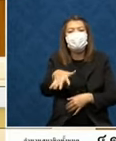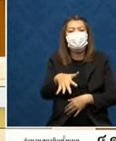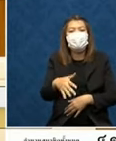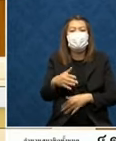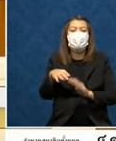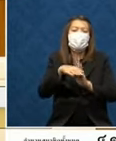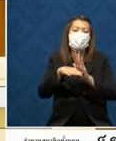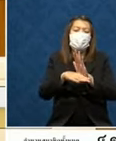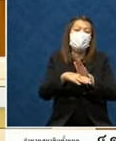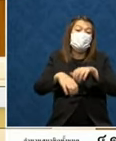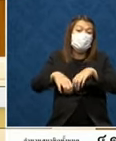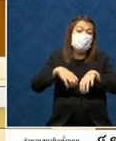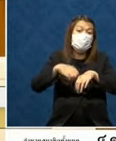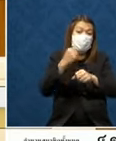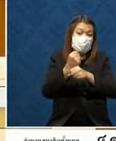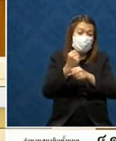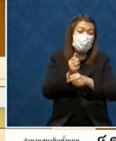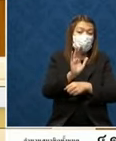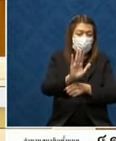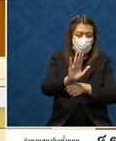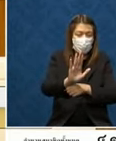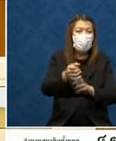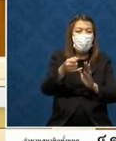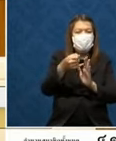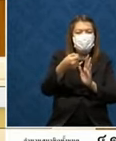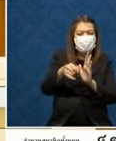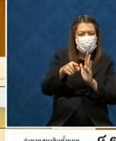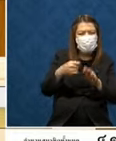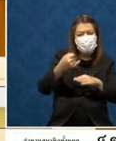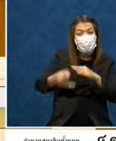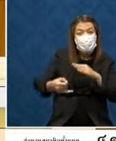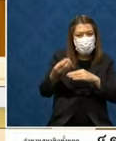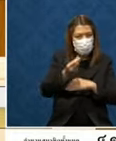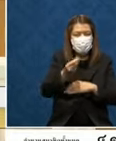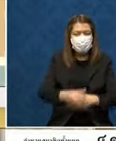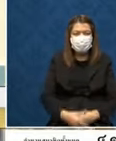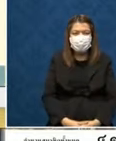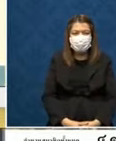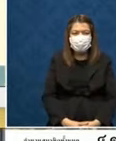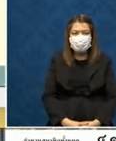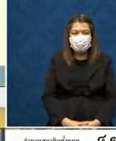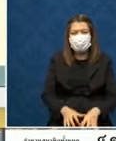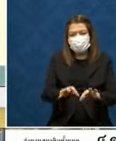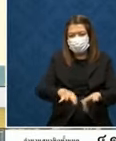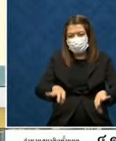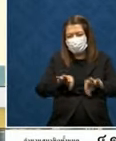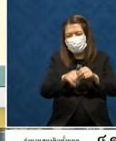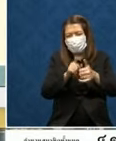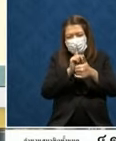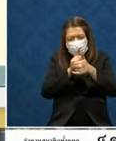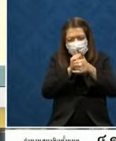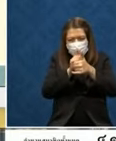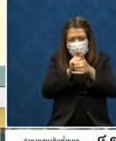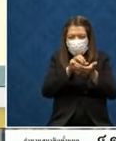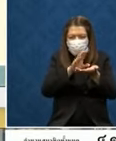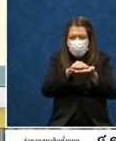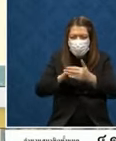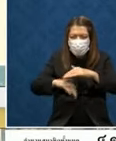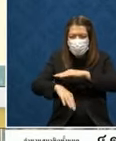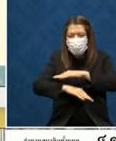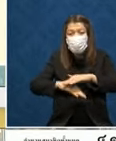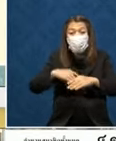กระบวนการในการบวยการในการบริหารจัดการคดีนี้ให้สิ้นสุดให้ได้เร็วๆนะครับเพราะฉะนั้นจำเป็นต้องมีการสอบสวนรวบรวมพยานหลักฐานให้รัฐกุม